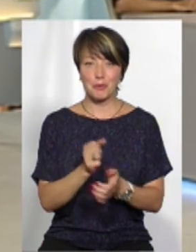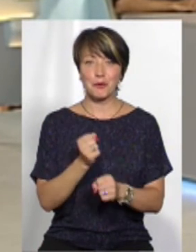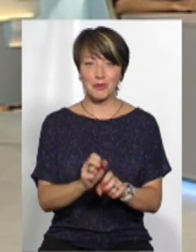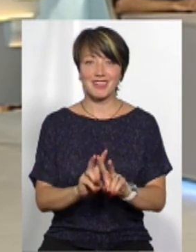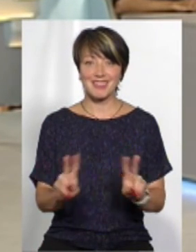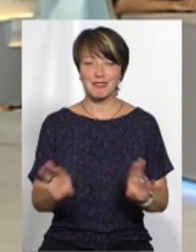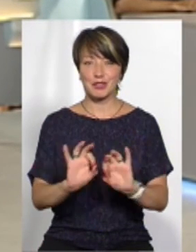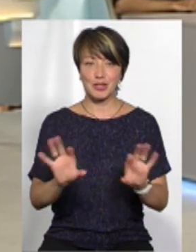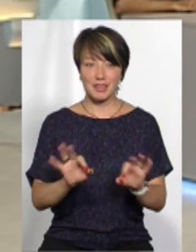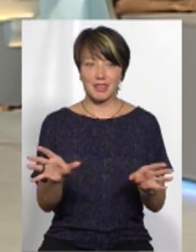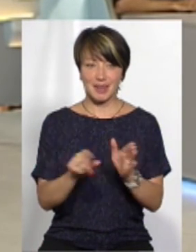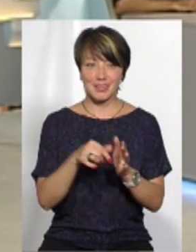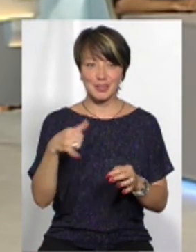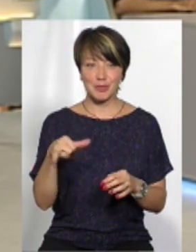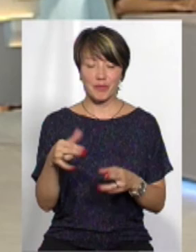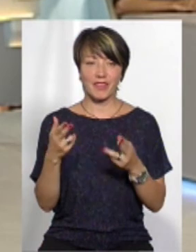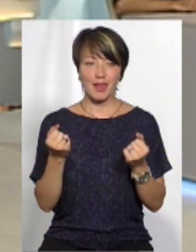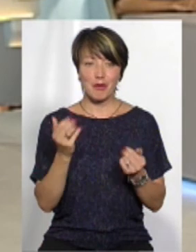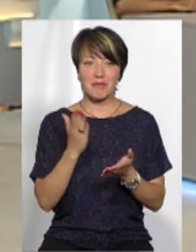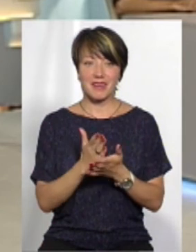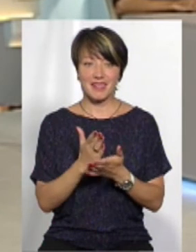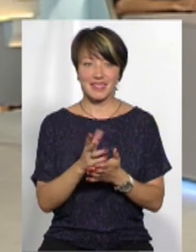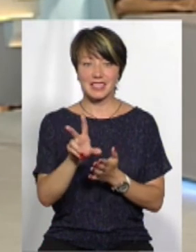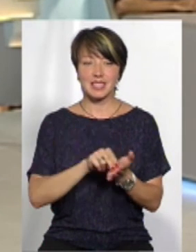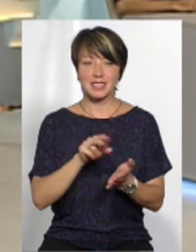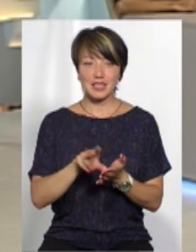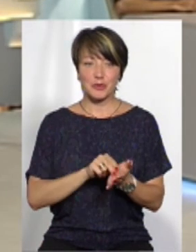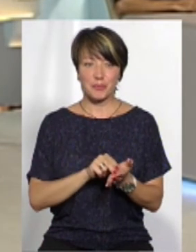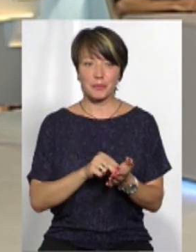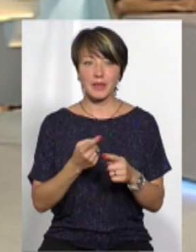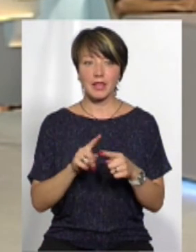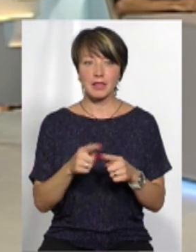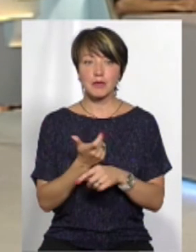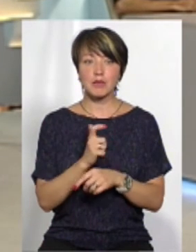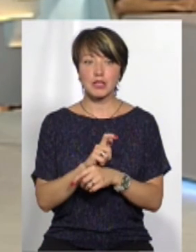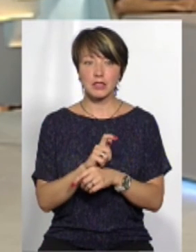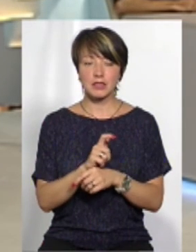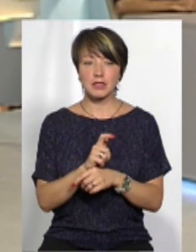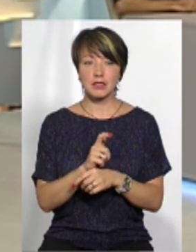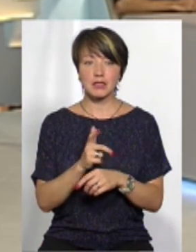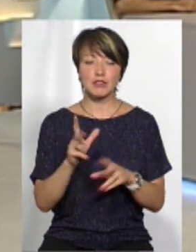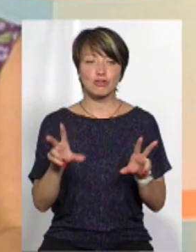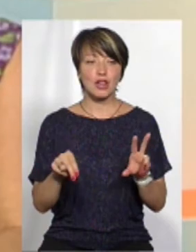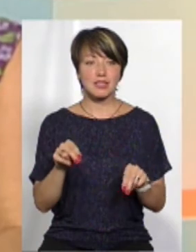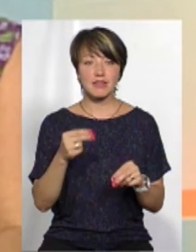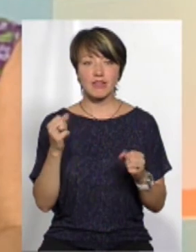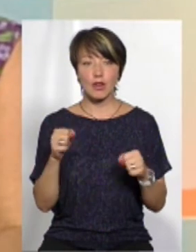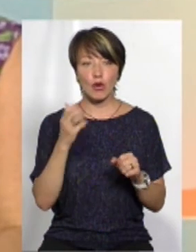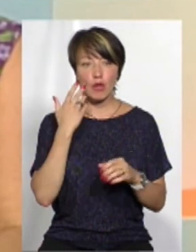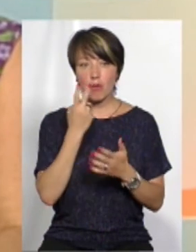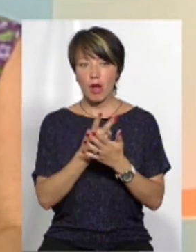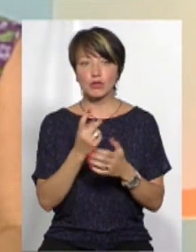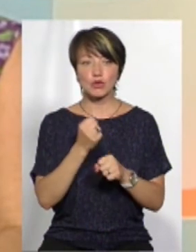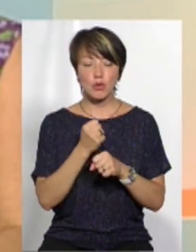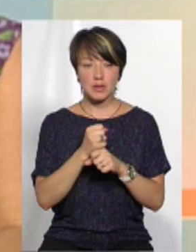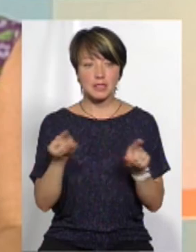захищають свої проєкти. Ви приходили разом з сумками? Звичайно, ми вже мали їх. Зразки? Бо, тому що це набагато більше дає шансів виграти, коли ти показуєш